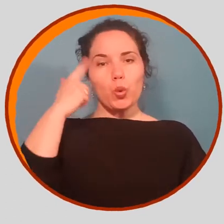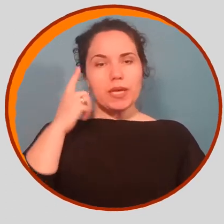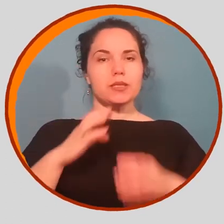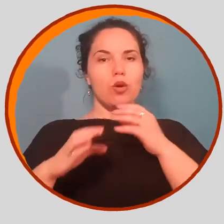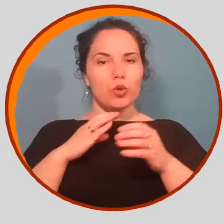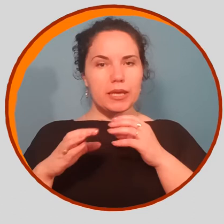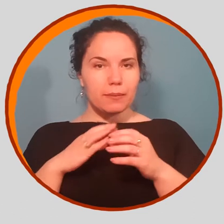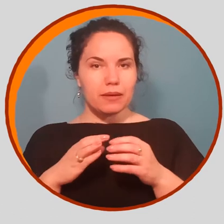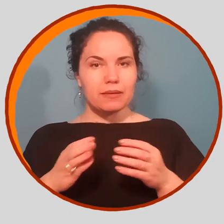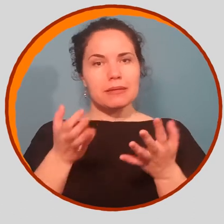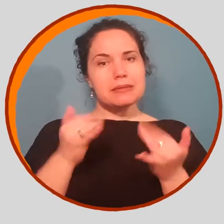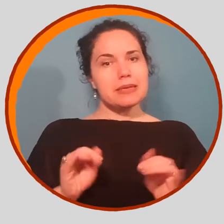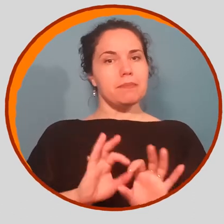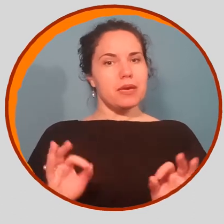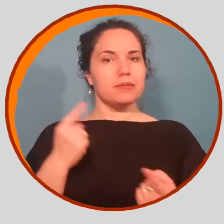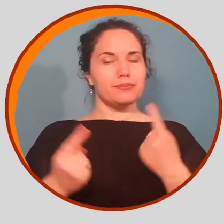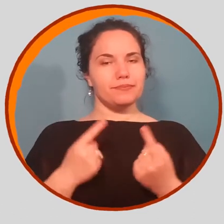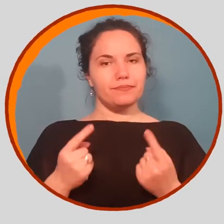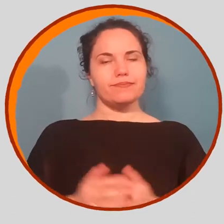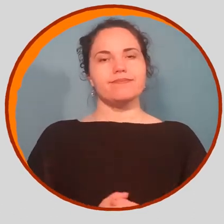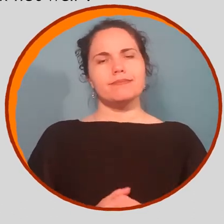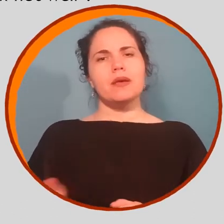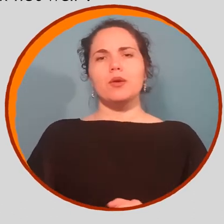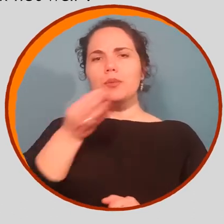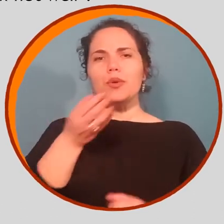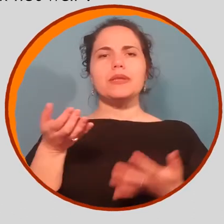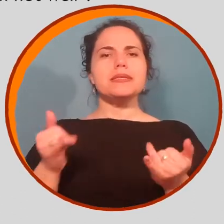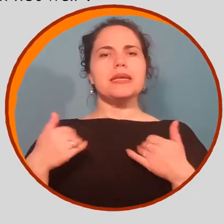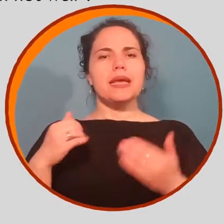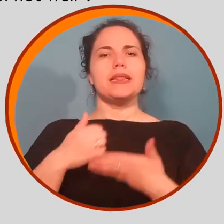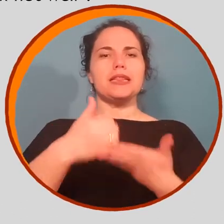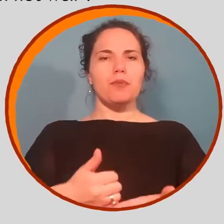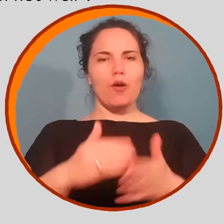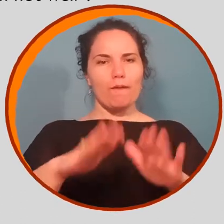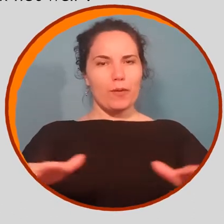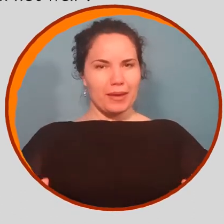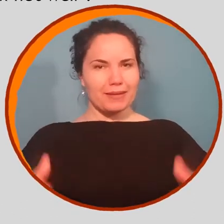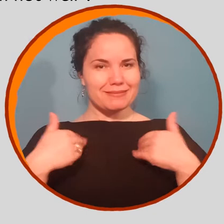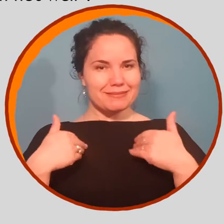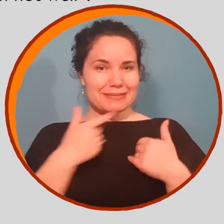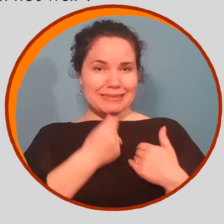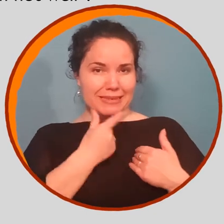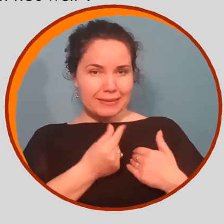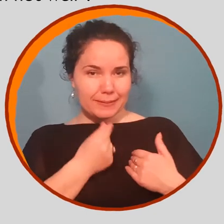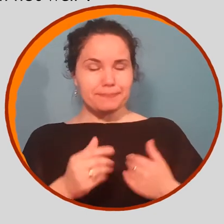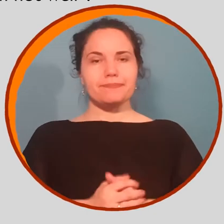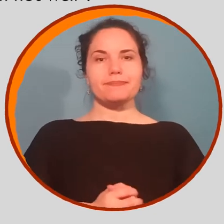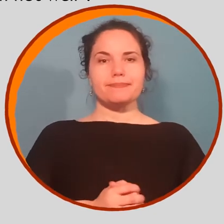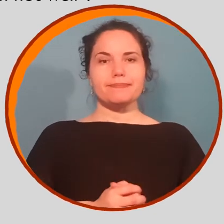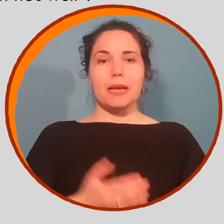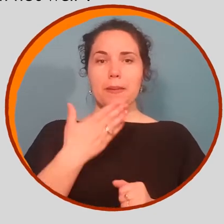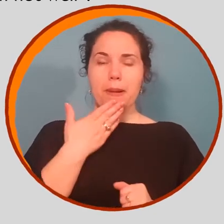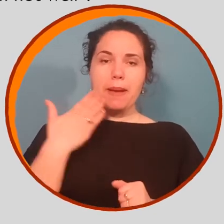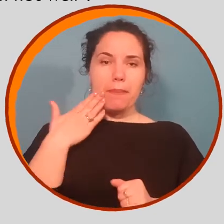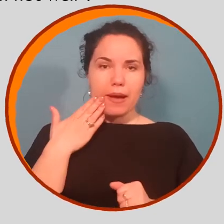prindrit apo një fjalë apo një fjali e tepërt nga ana e adoleshentit nuk duhet marrë personale. Duhet kuptuar se një